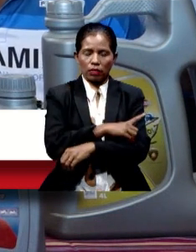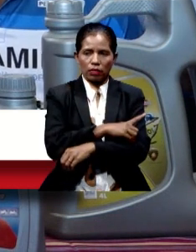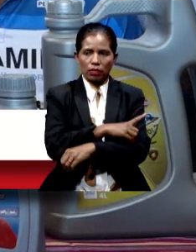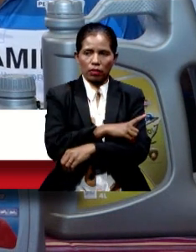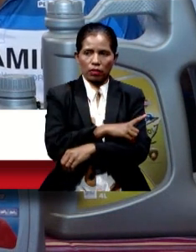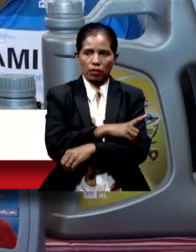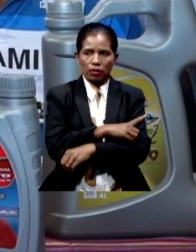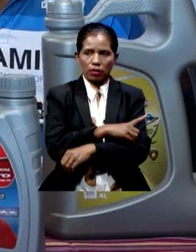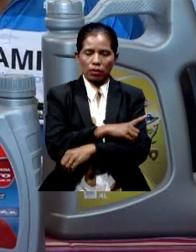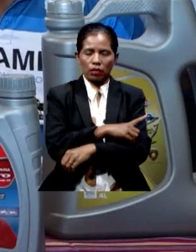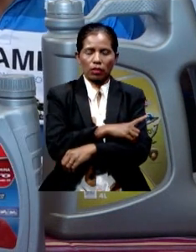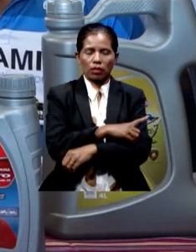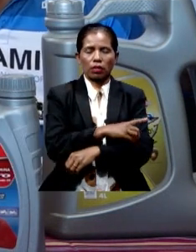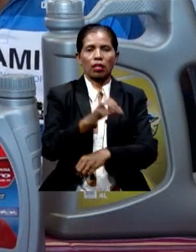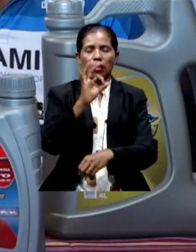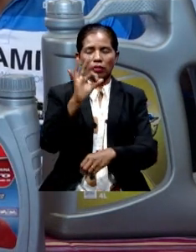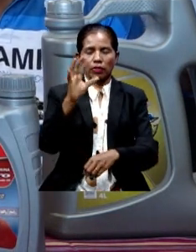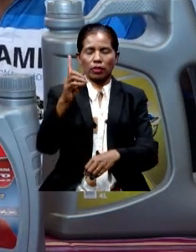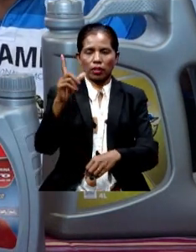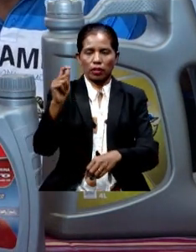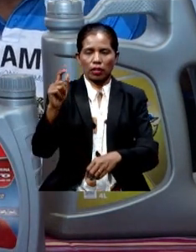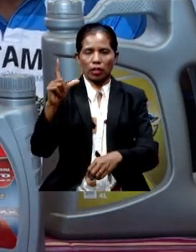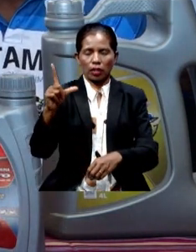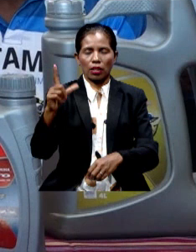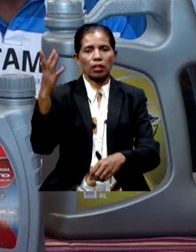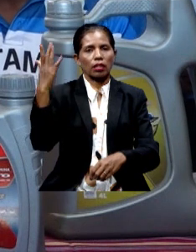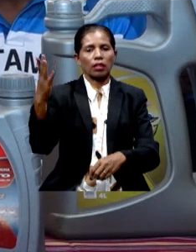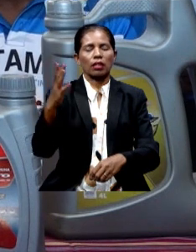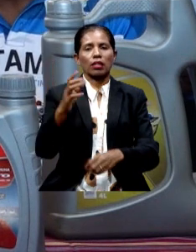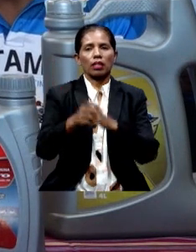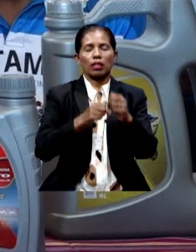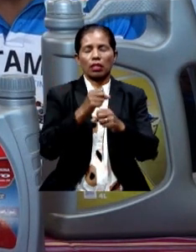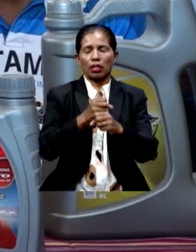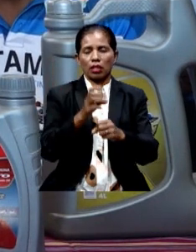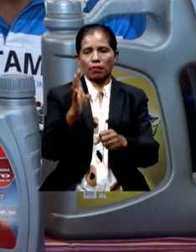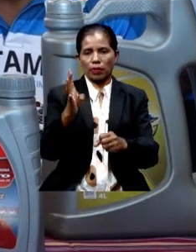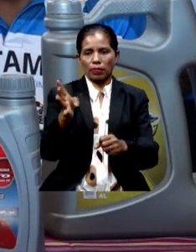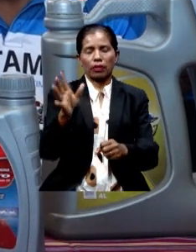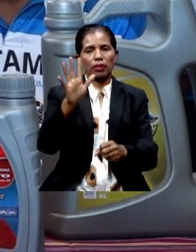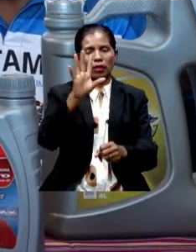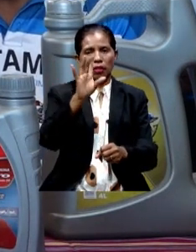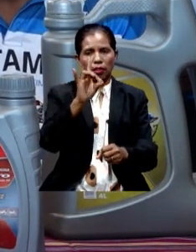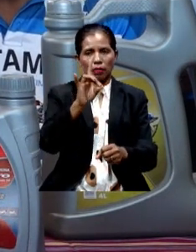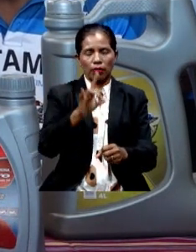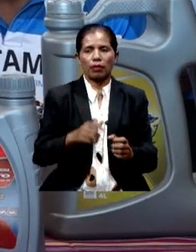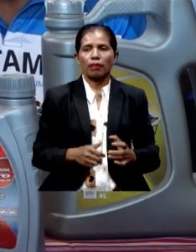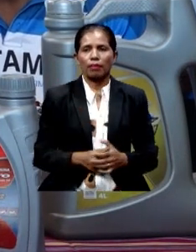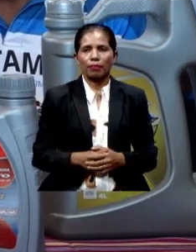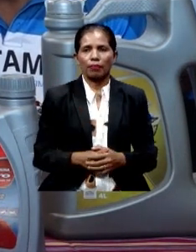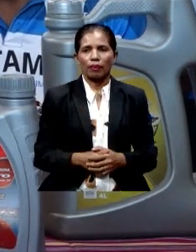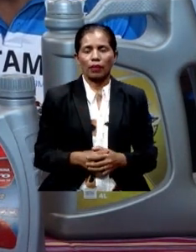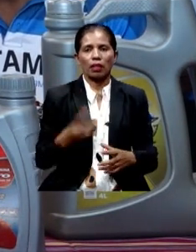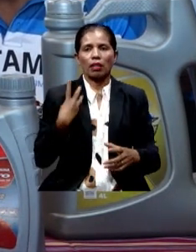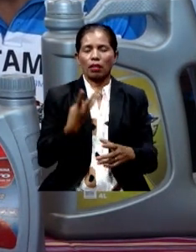hari jadi Valentil yang ke-48. Jadi dalam rangka memperingati hari jadi Valentil yang ke-48,